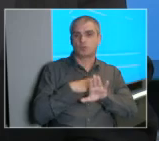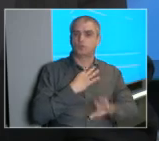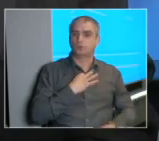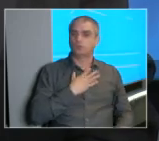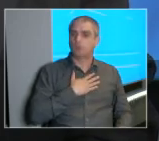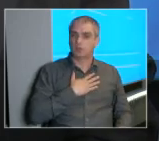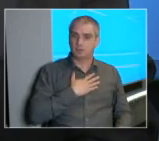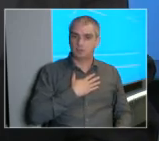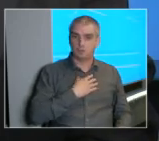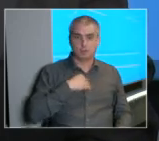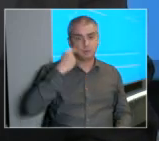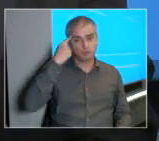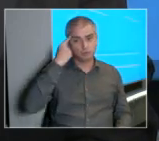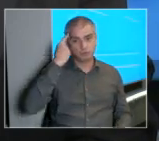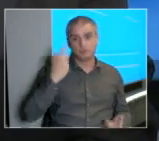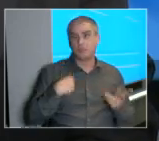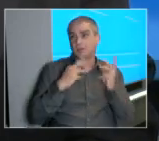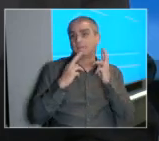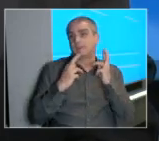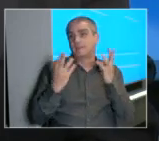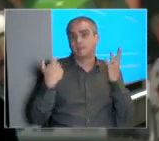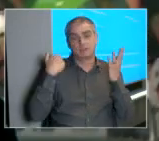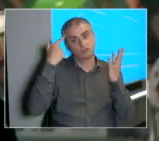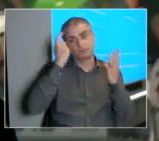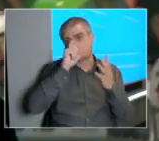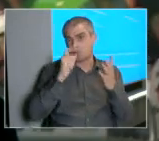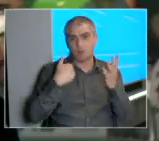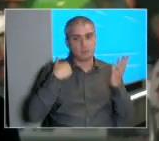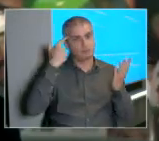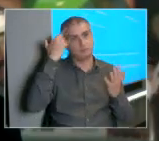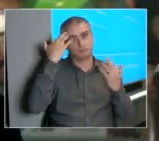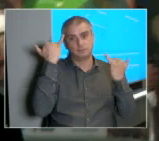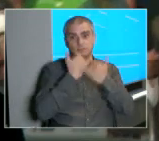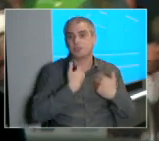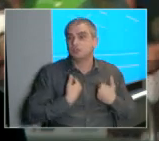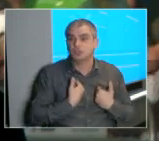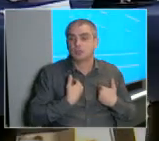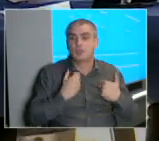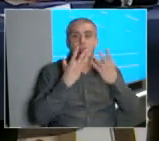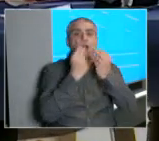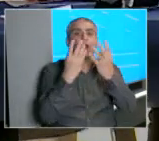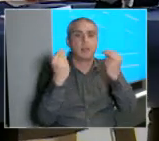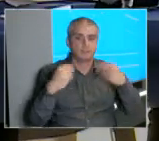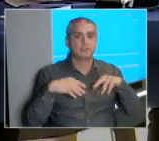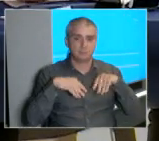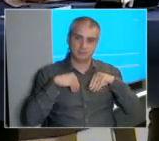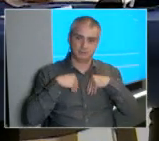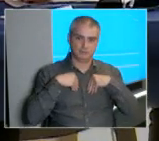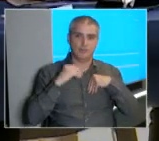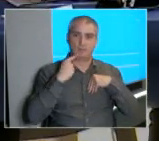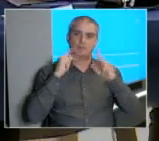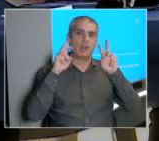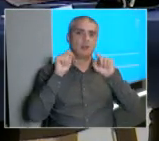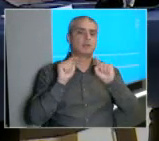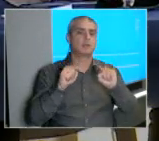שלי, נדמה לי, אני מקווה, נדמה לי, יכול להיות שאני משלה את עצמי, שרבים יסכימו עם